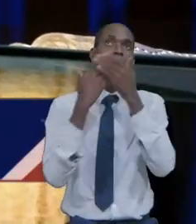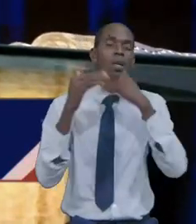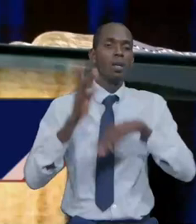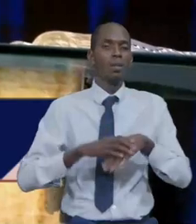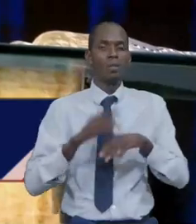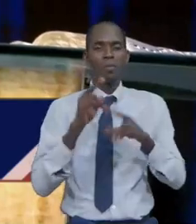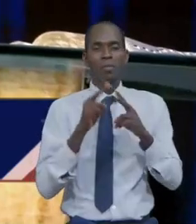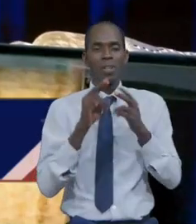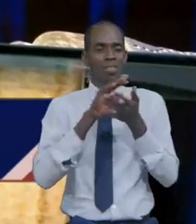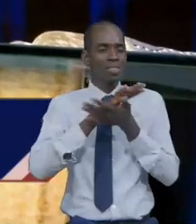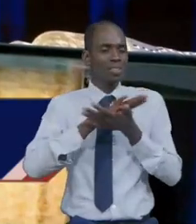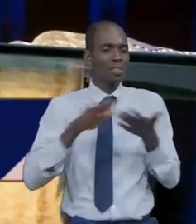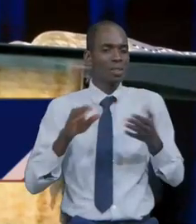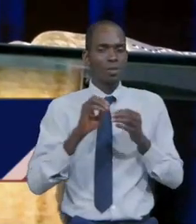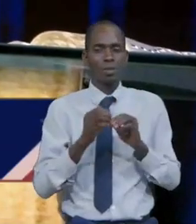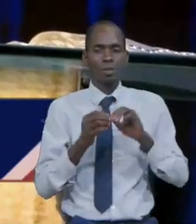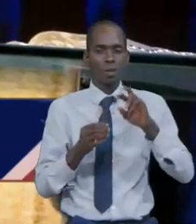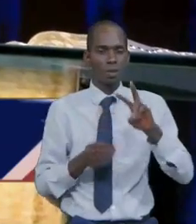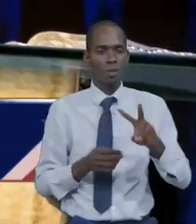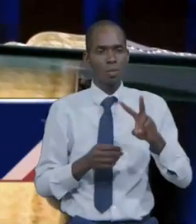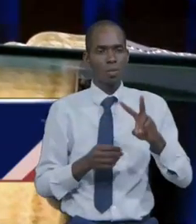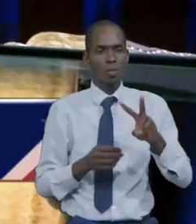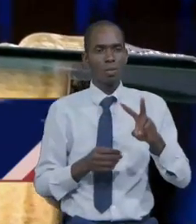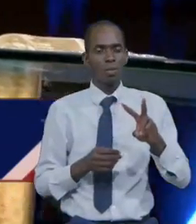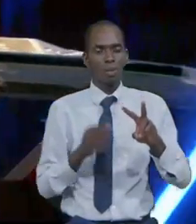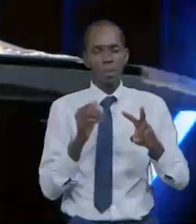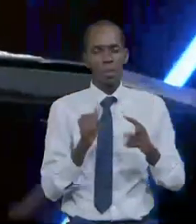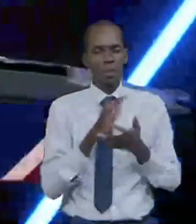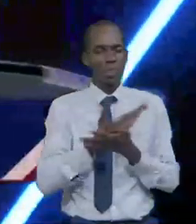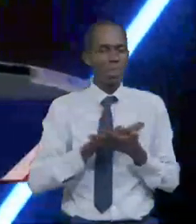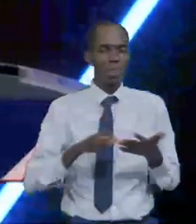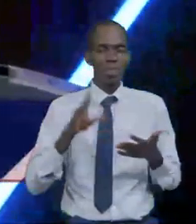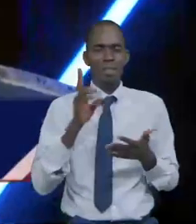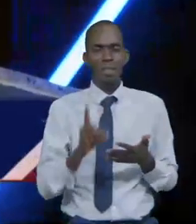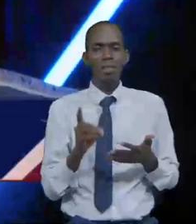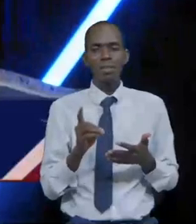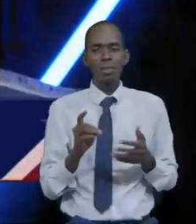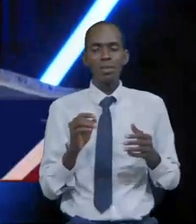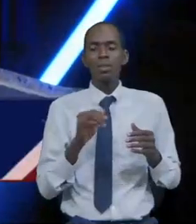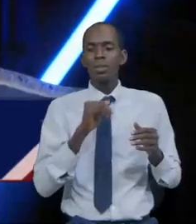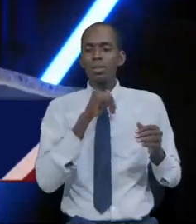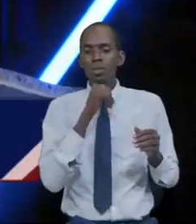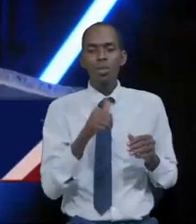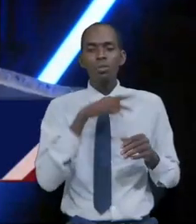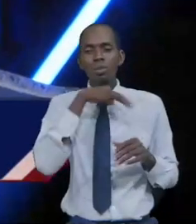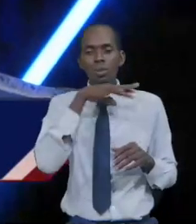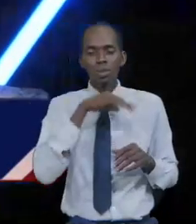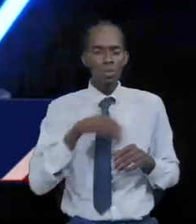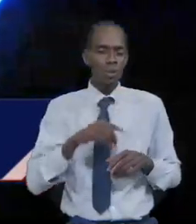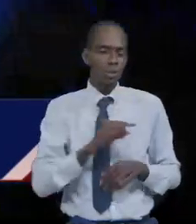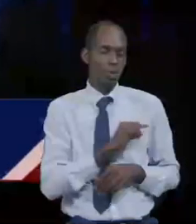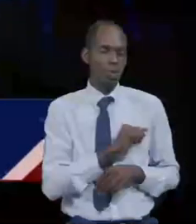approuvée au ciel. Deux, une conscience purifiée et incorruptible.